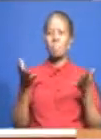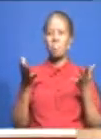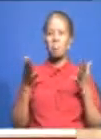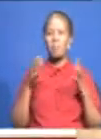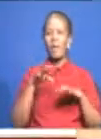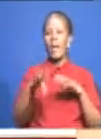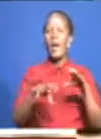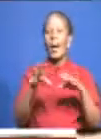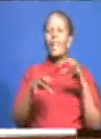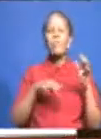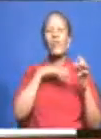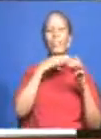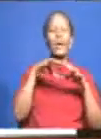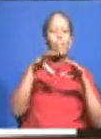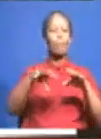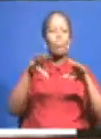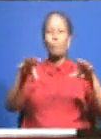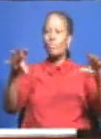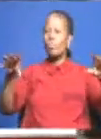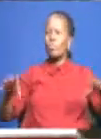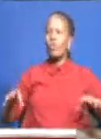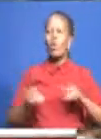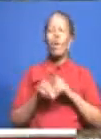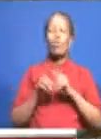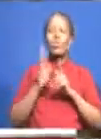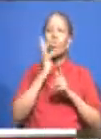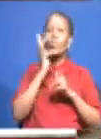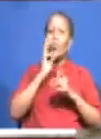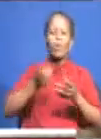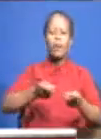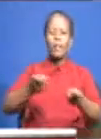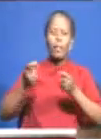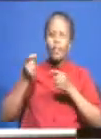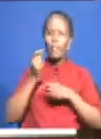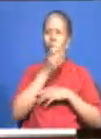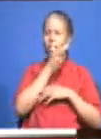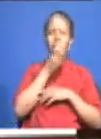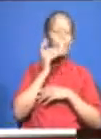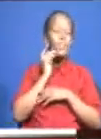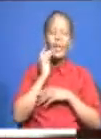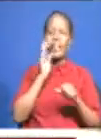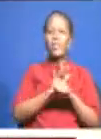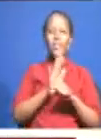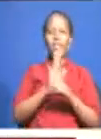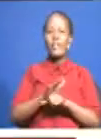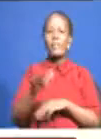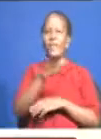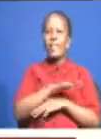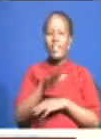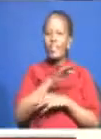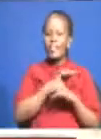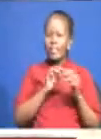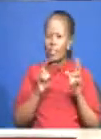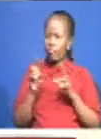kila mahali na visima vya maji vilivyokauka ndizo unazokumbana nazo katika maeneo kame hapa nchini.